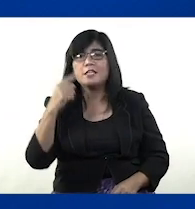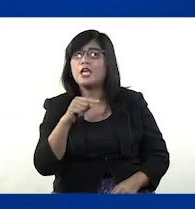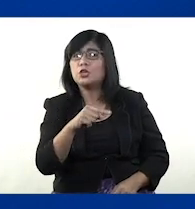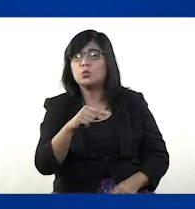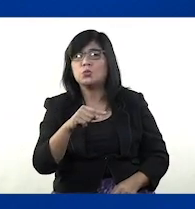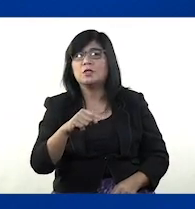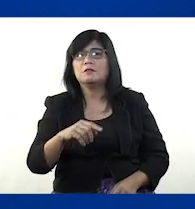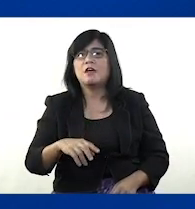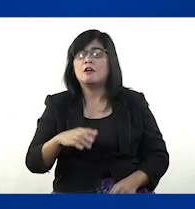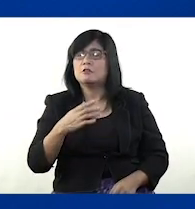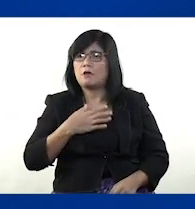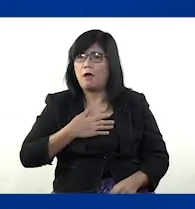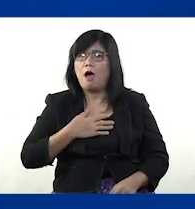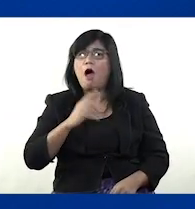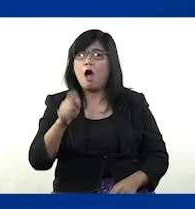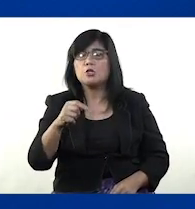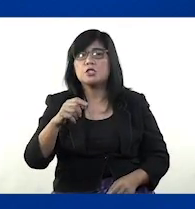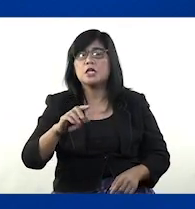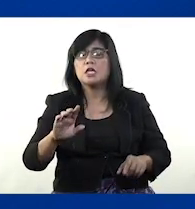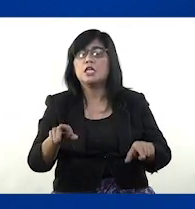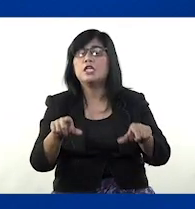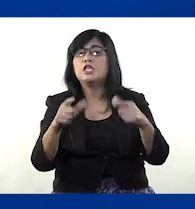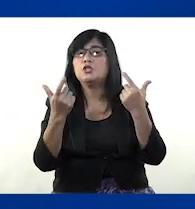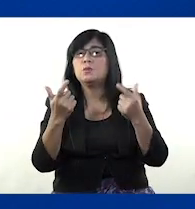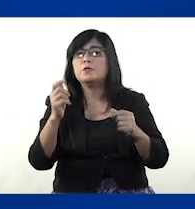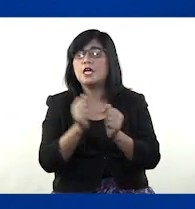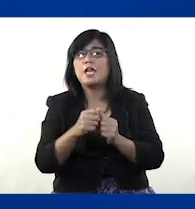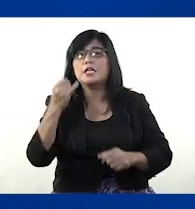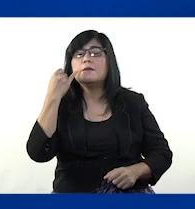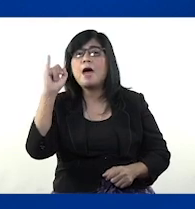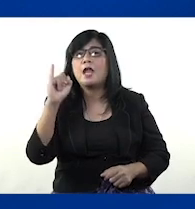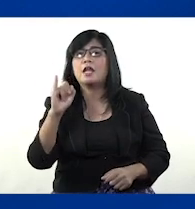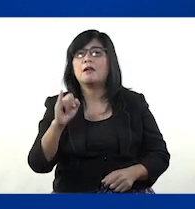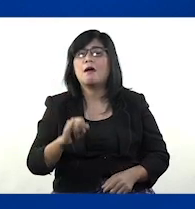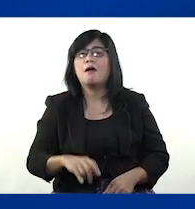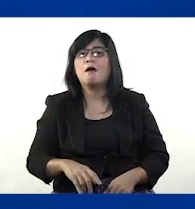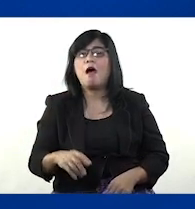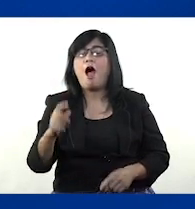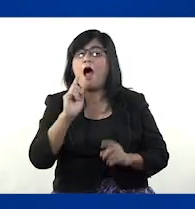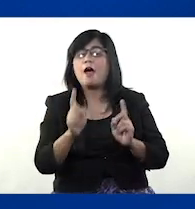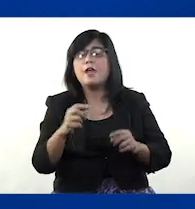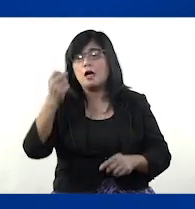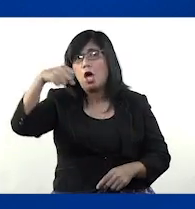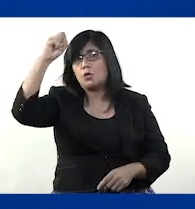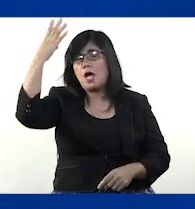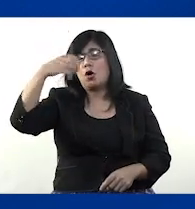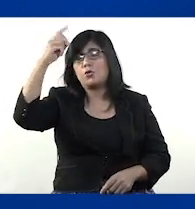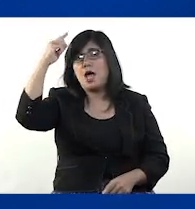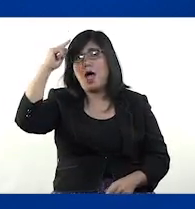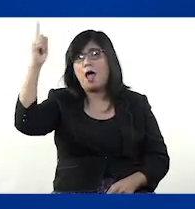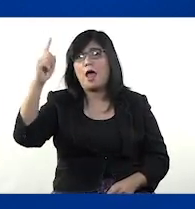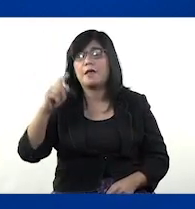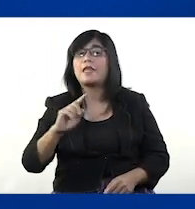saya harus hidup dengan iman akhir-akhir yang saya bukan hanya mengajarkan boada karunia-karunia Allah disediakan buat saya